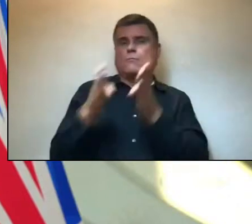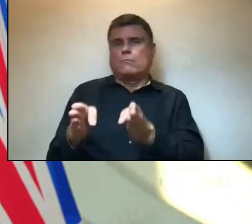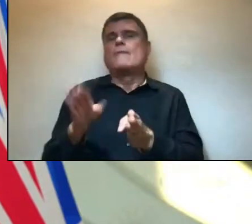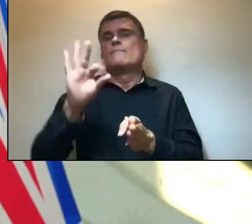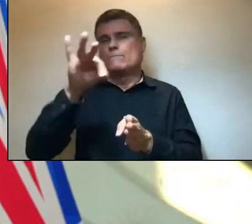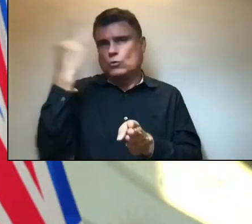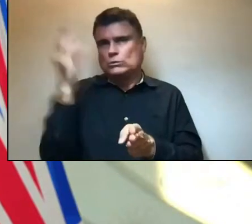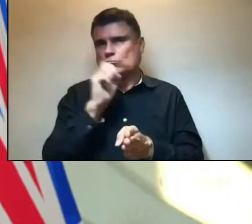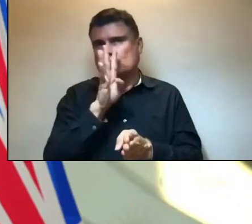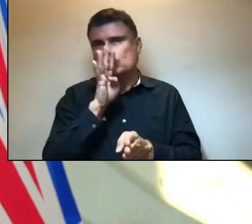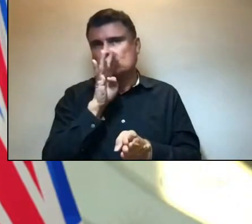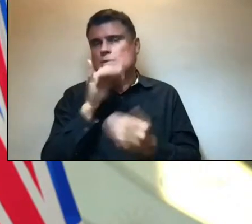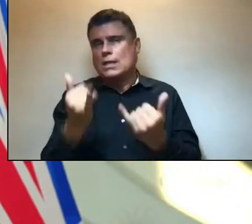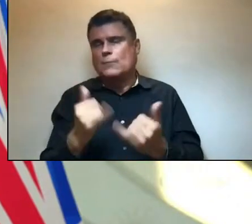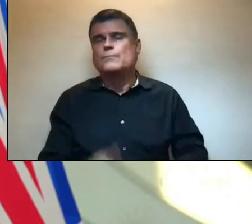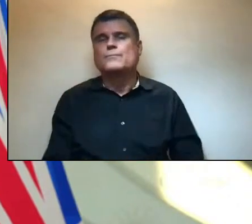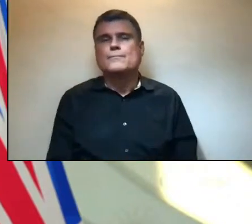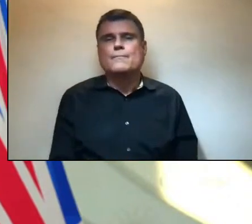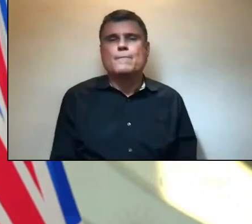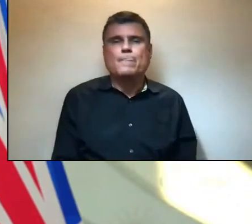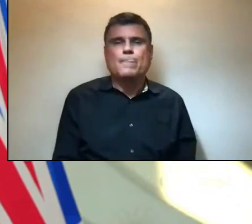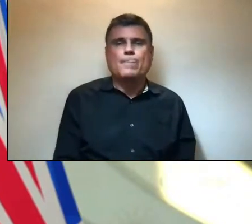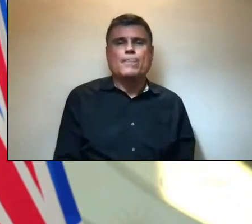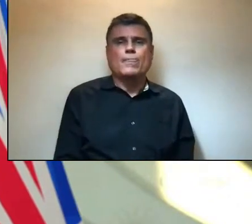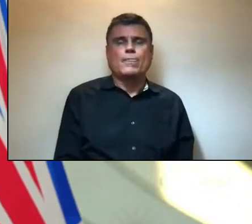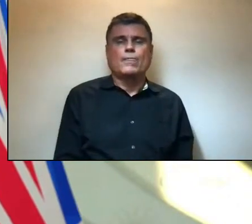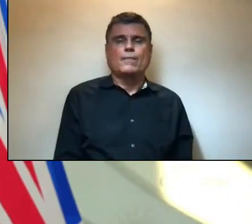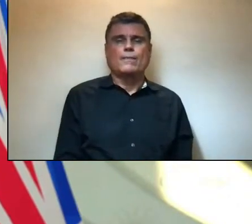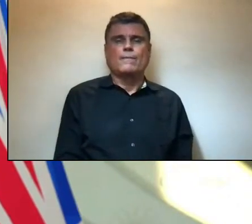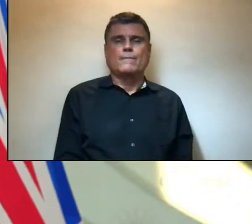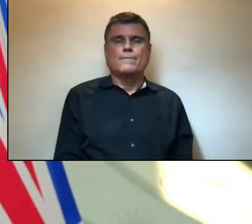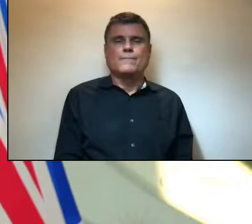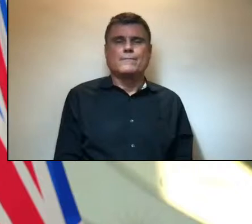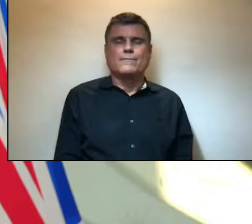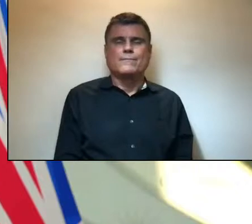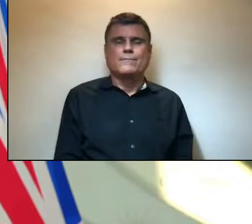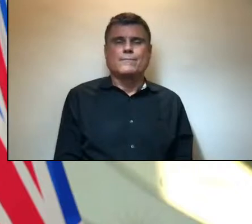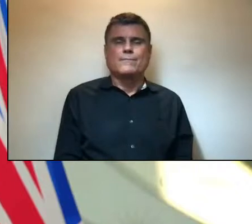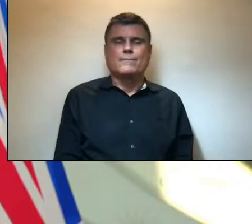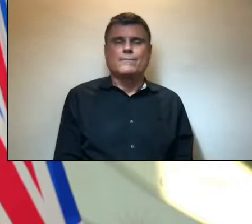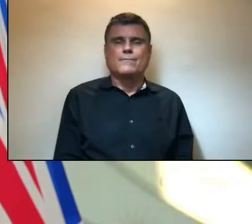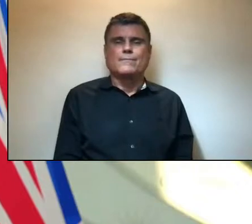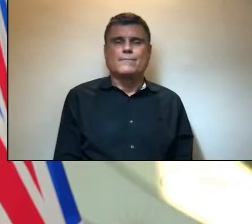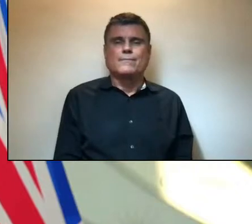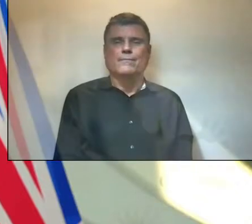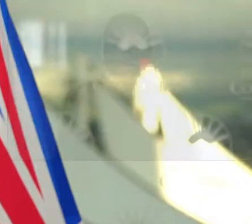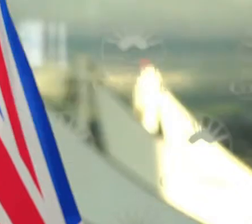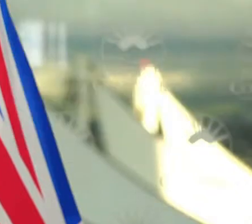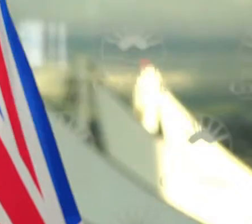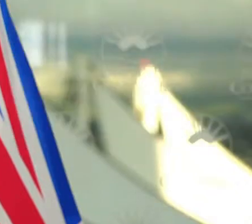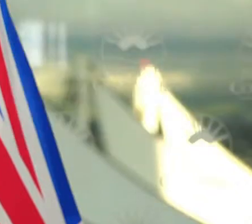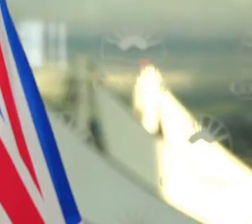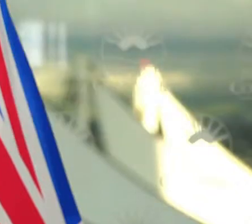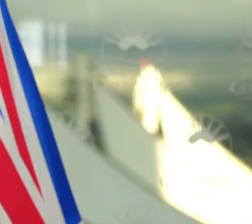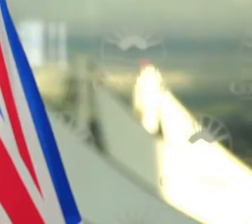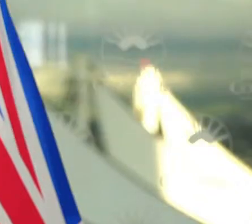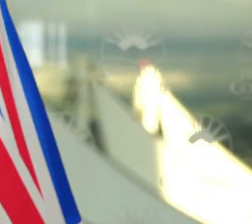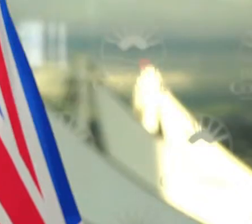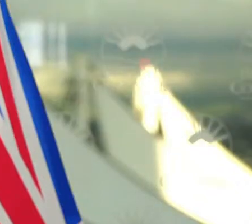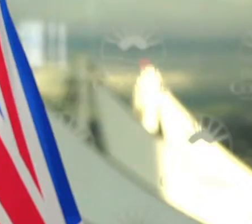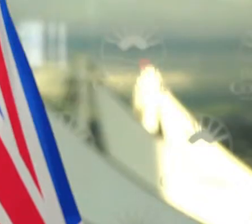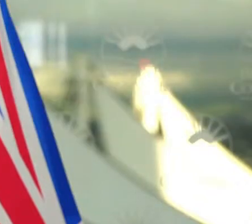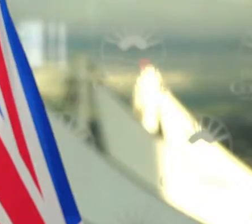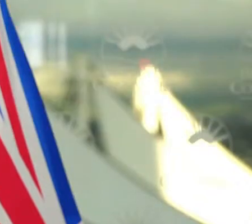Card qu'il n'y aura pas de gens qui sont exclus du programme, c'est-à-dire qu'il faut être vacciné pour recevoir une